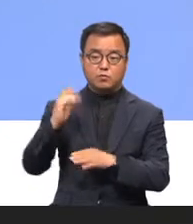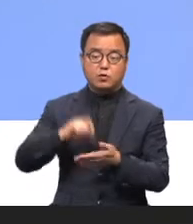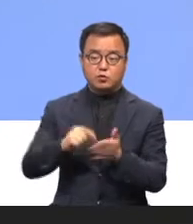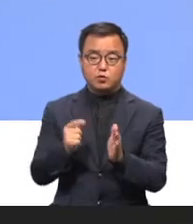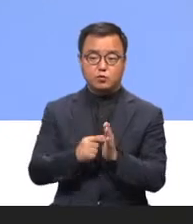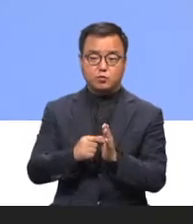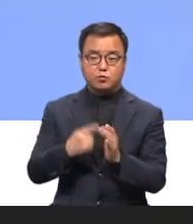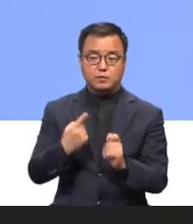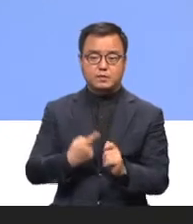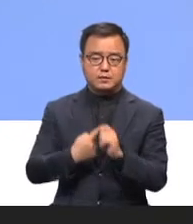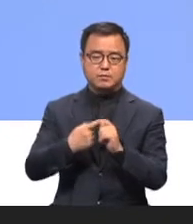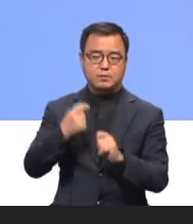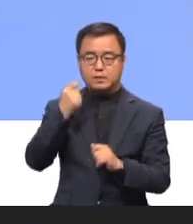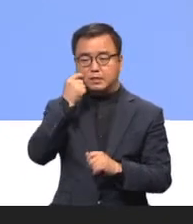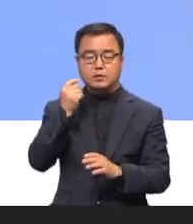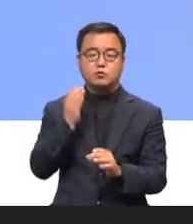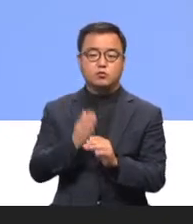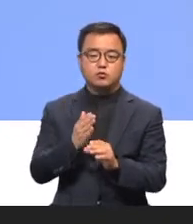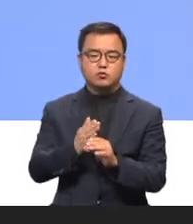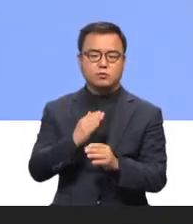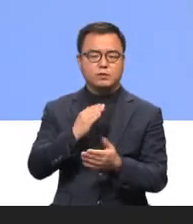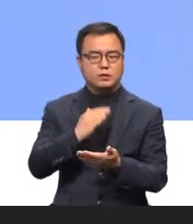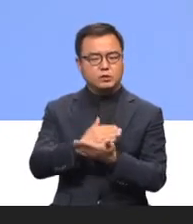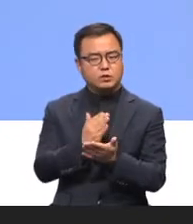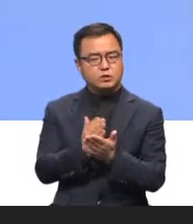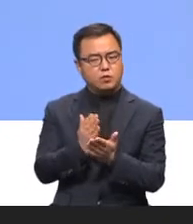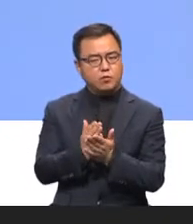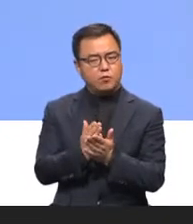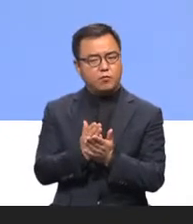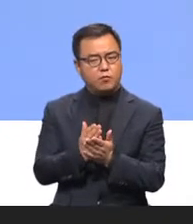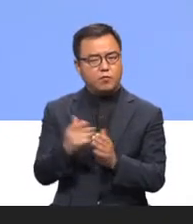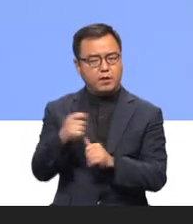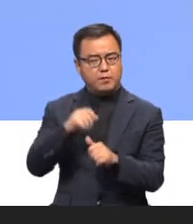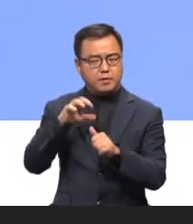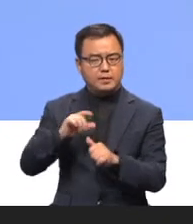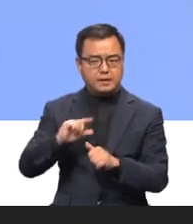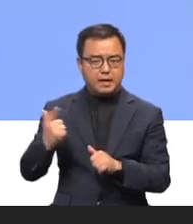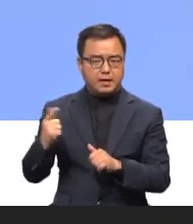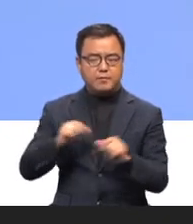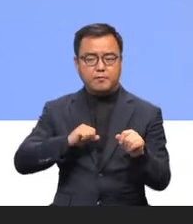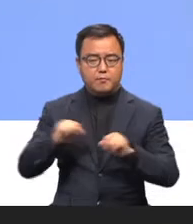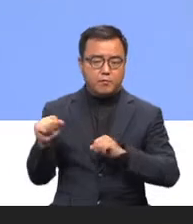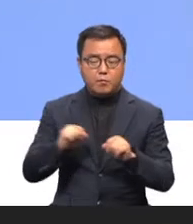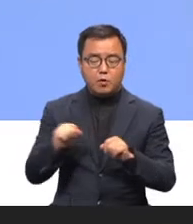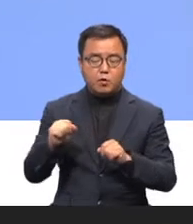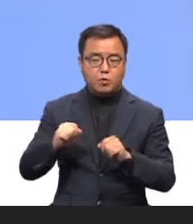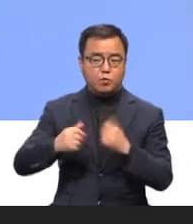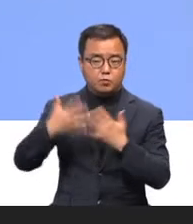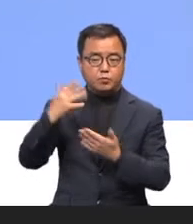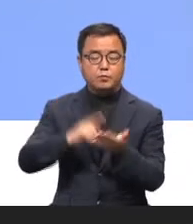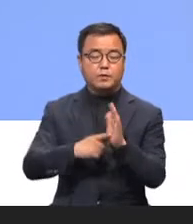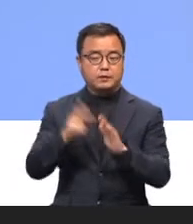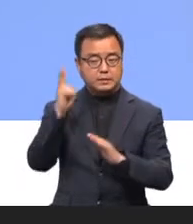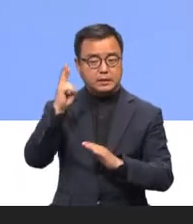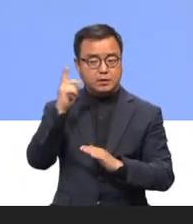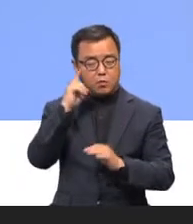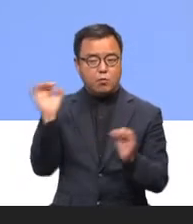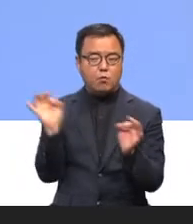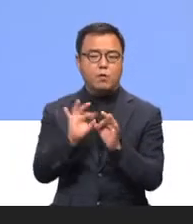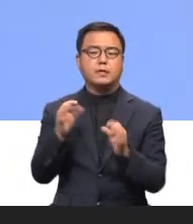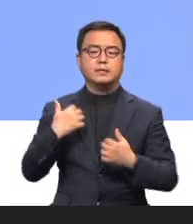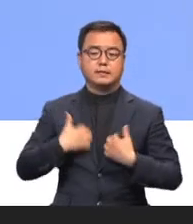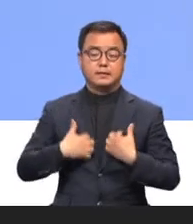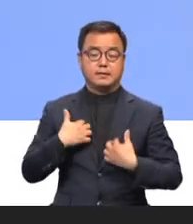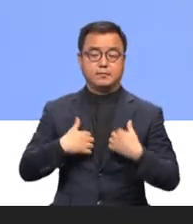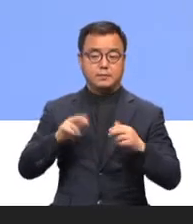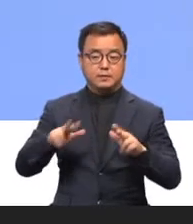1위를 달리고 있는데요. 특정 장르에 얽매이지 않는 신선한 전개로 예측 불가능한 재미를 선사할 뿐만 아니라 또 현 시대에